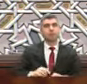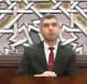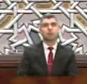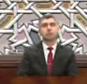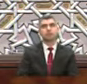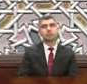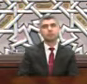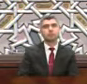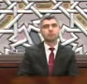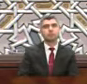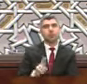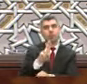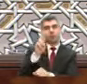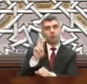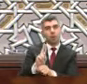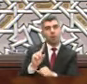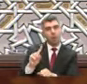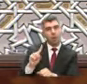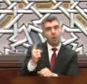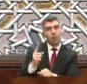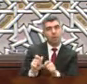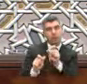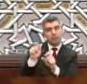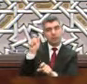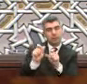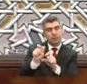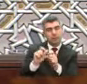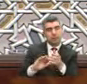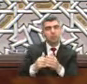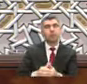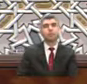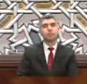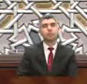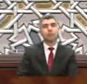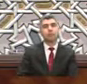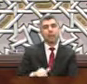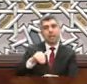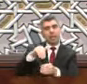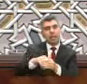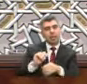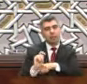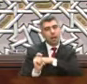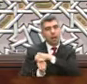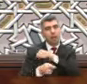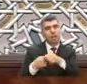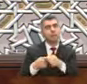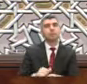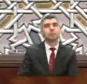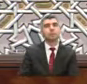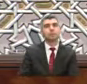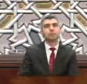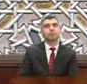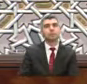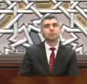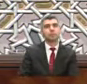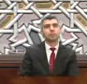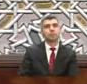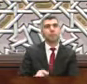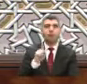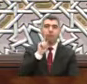الوزير. السؤال الأول للسيدات والسادة النواب المحترمين من الفريق الحركي، فليتفضل أحد السيدة